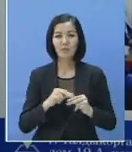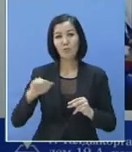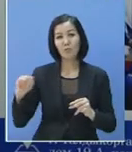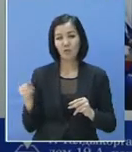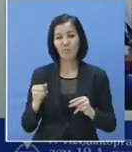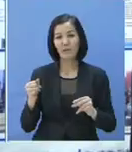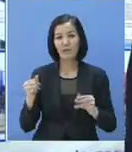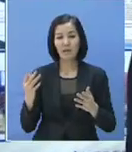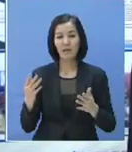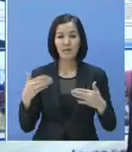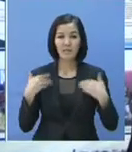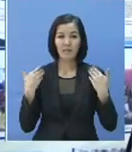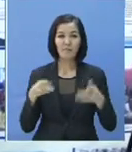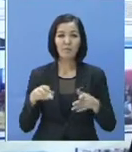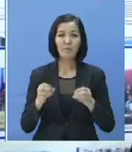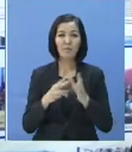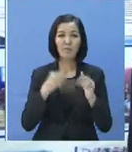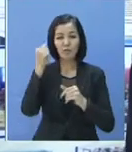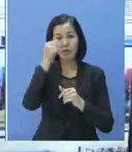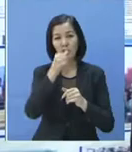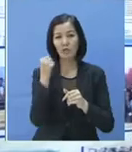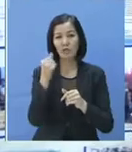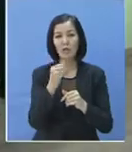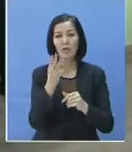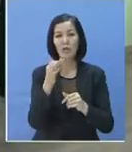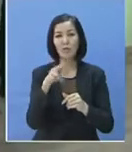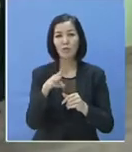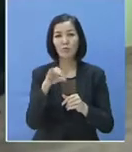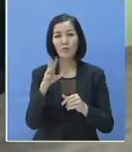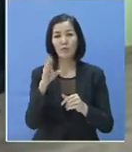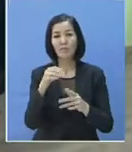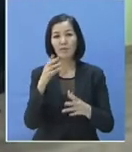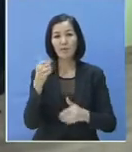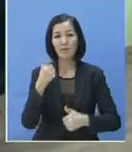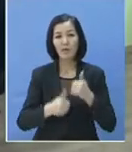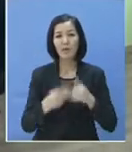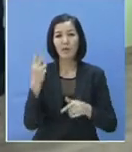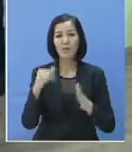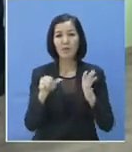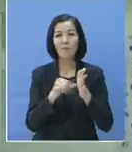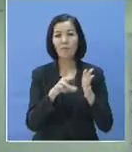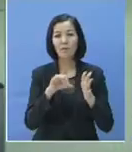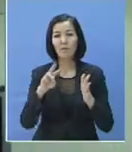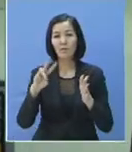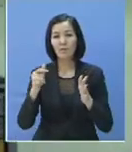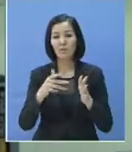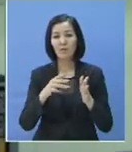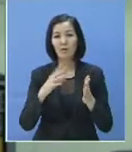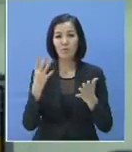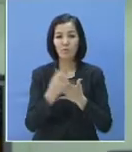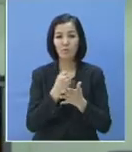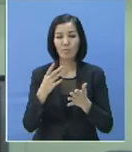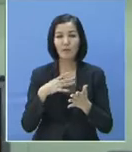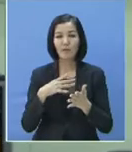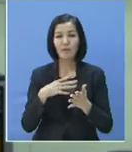тілеймін. Елдос 2017 жылы Шөп тамыр атты республикалық байқауға қатысып, 26 миллион теңге грант ұтып алды. Соның